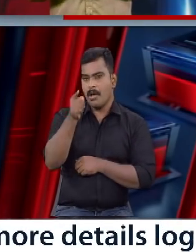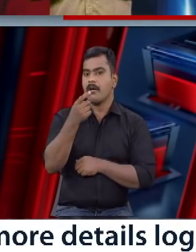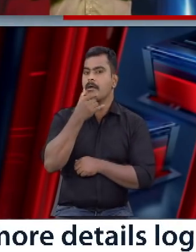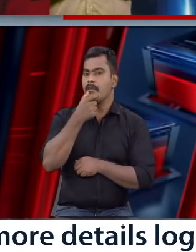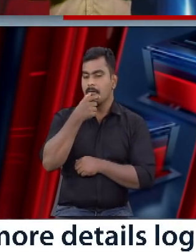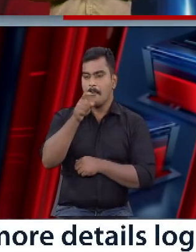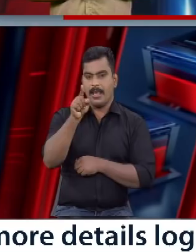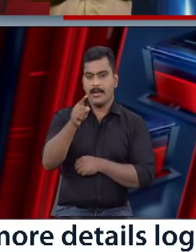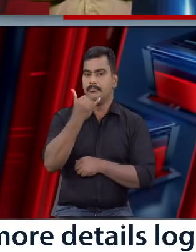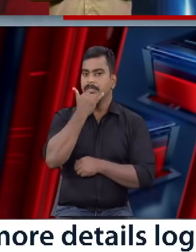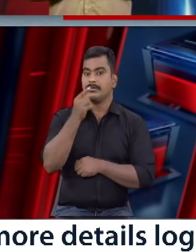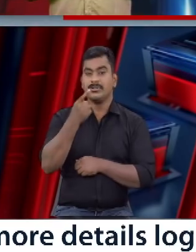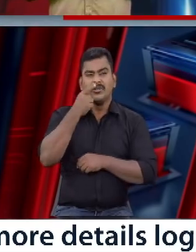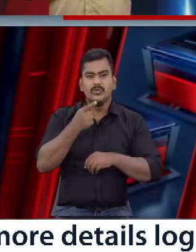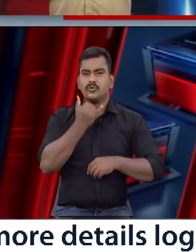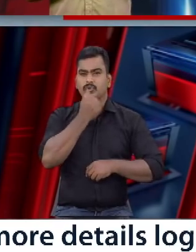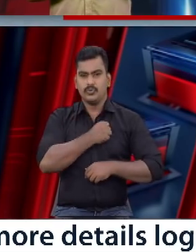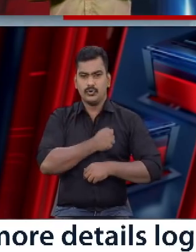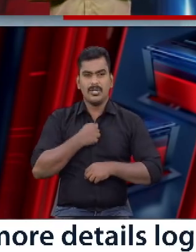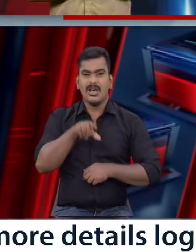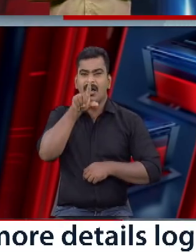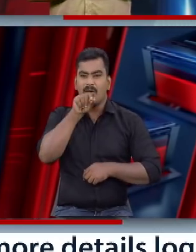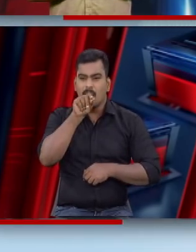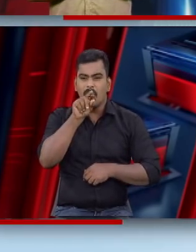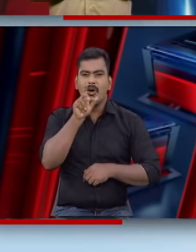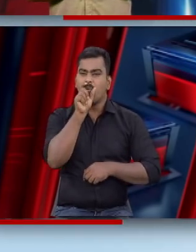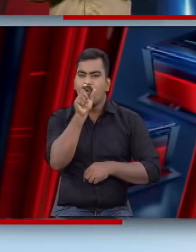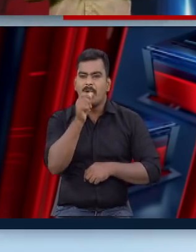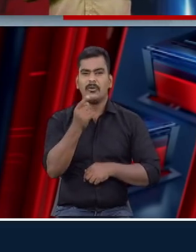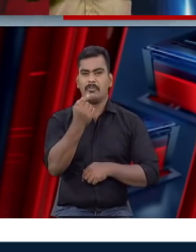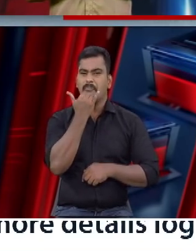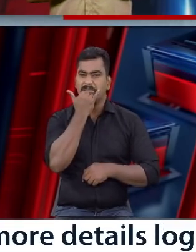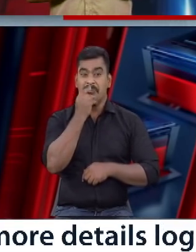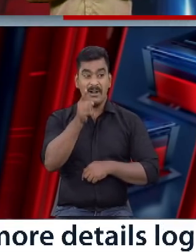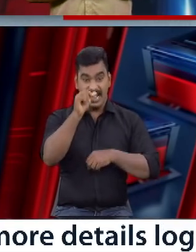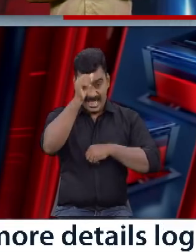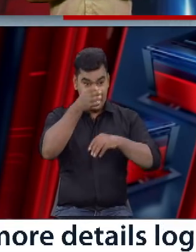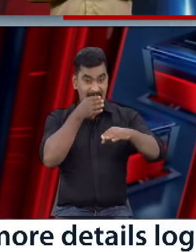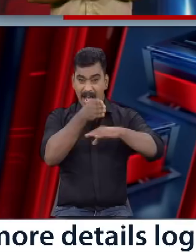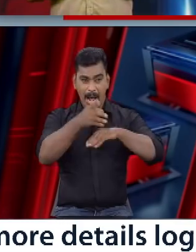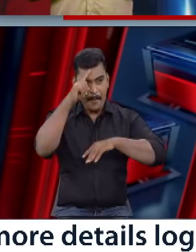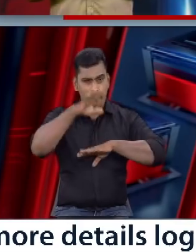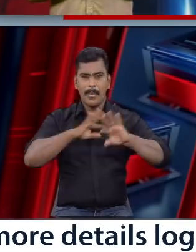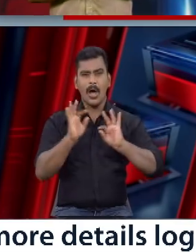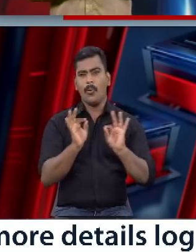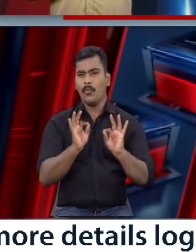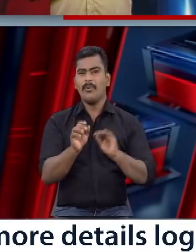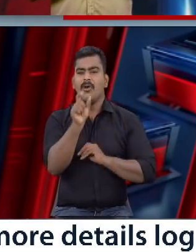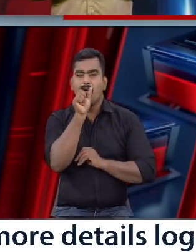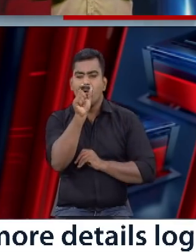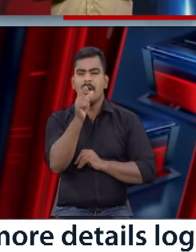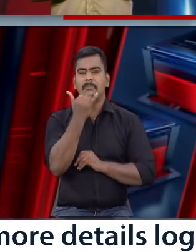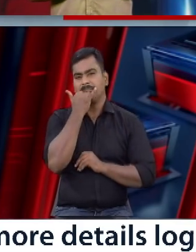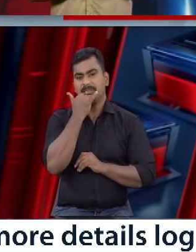ഒരു നാക്കുപിഴയാണെന്നും താൻ രാജ്യത്തിനെതിരായിട്ട് ഒന്നും തന്നെ പ്രവർത്തിച്ചിട്ടില്ല എന്നും കഴിഞ്ഞ ദിവസം മാധ്യമങ്ങളോട് പറഞ്ഞിരുന്നു. തൻ്റെ നിരപരാധിത്വം പോലീസിന്